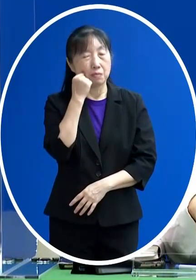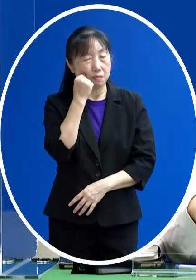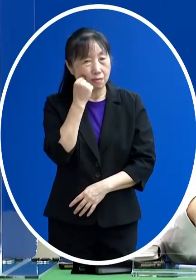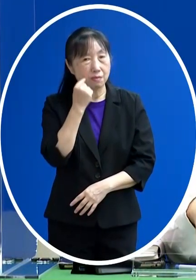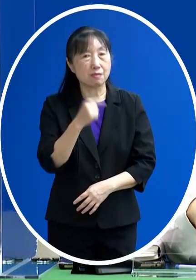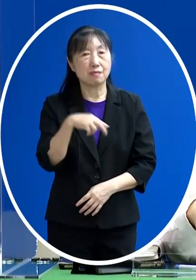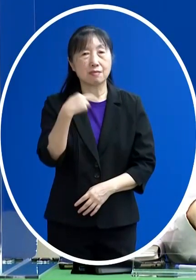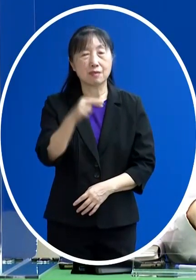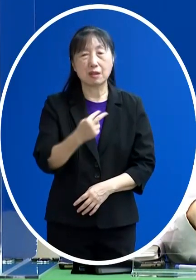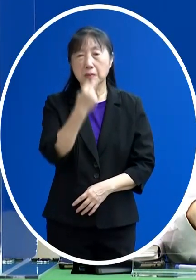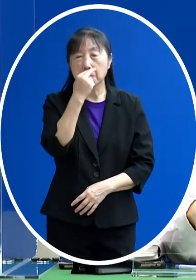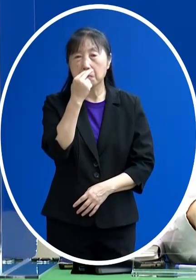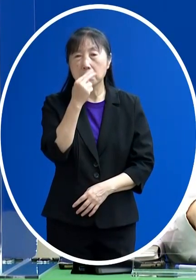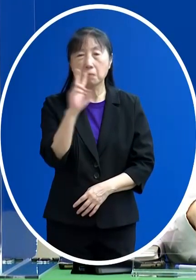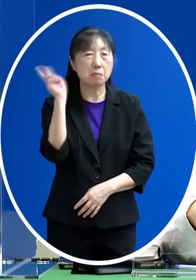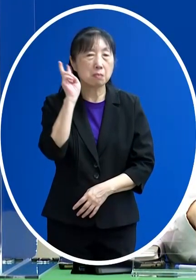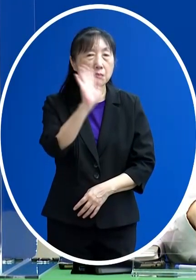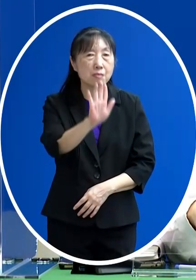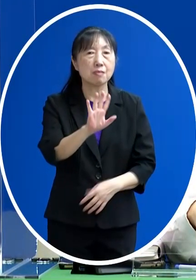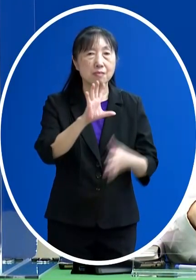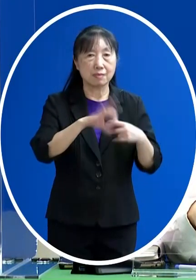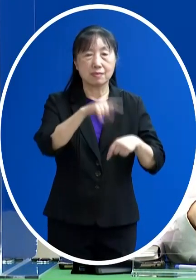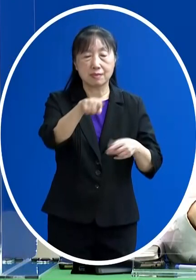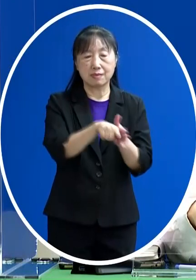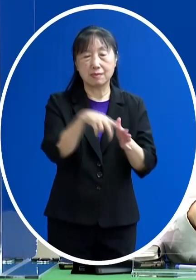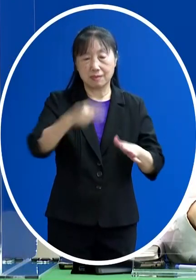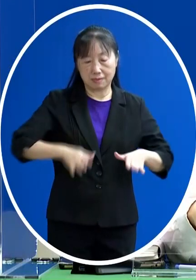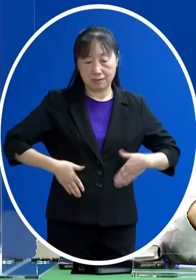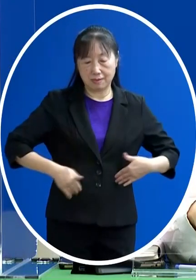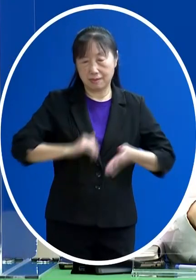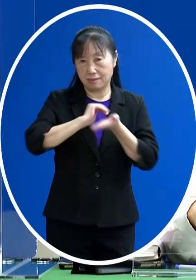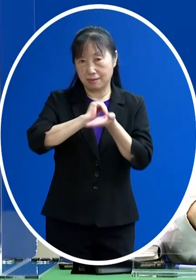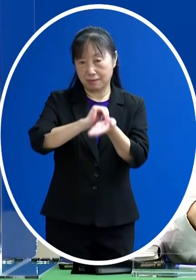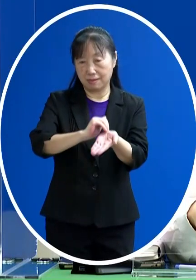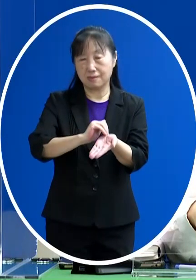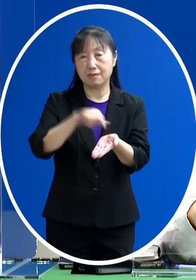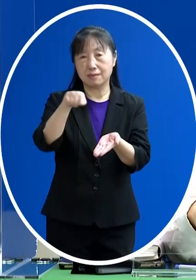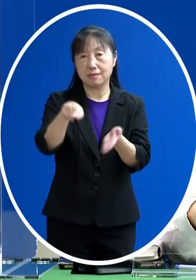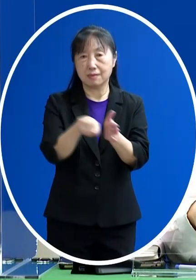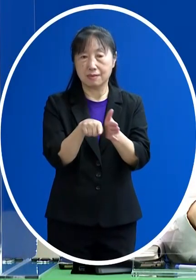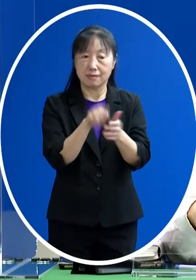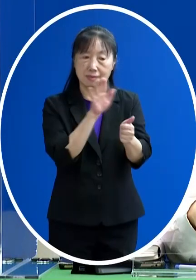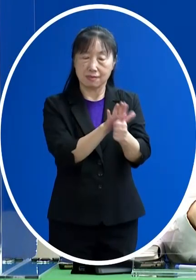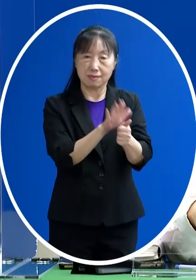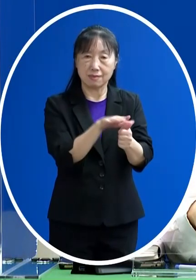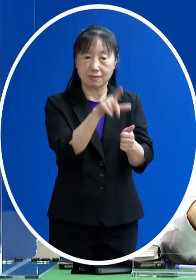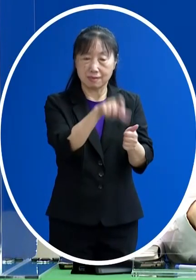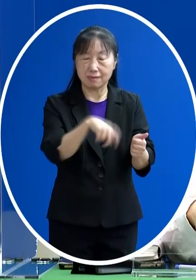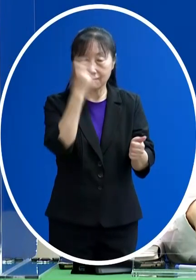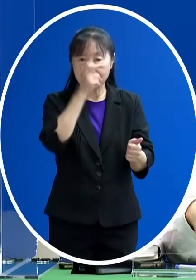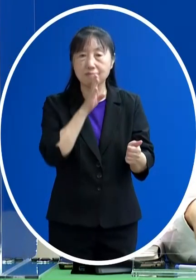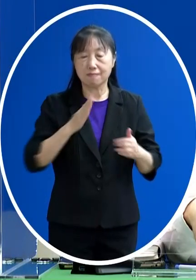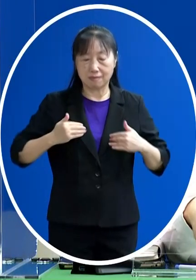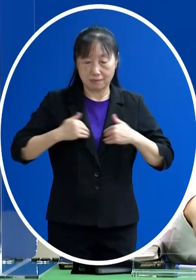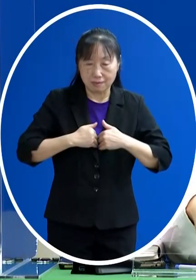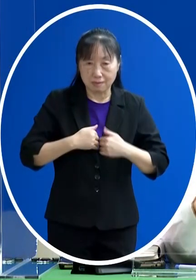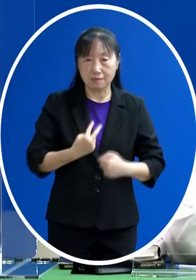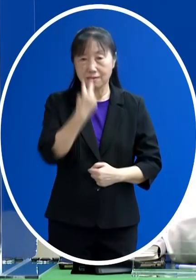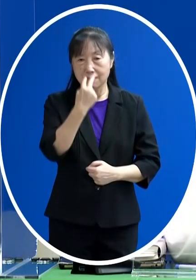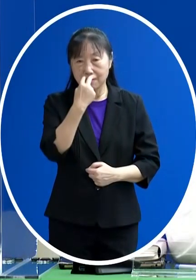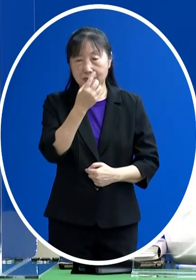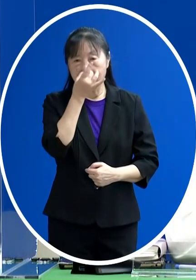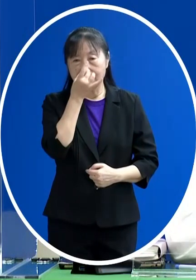的比较严重的症状，所以当天送到急诊。在急诊这边检查是有胸凹或呼吸窘迫的这